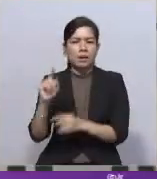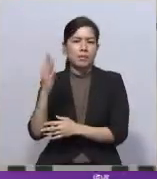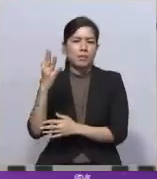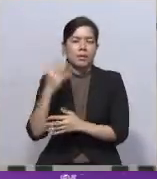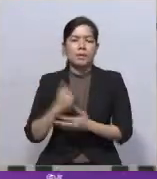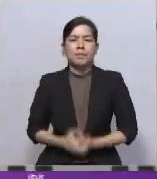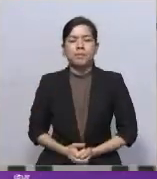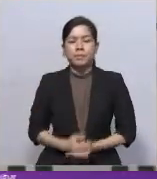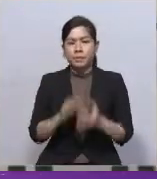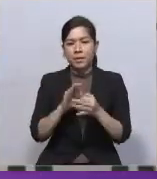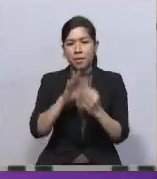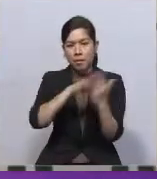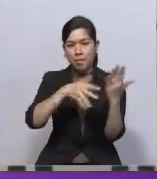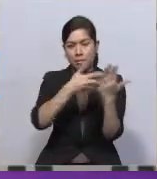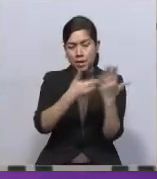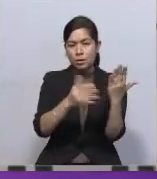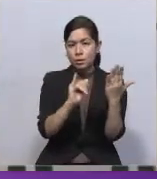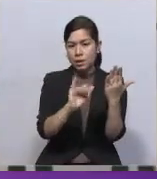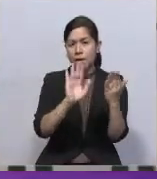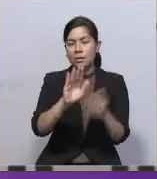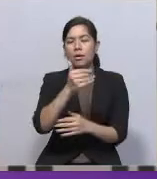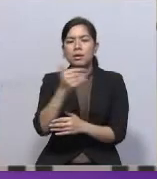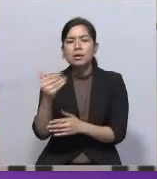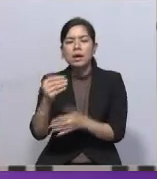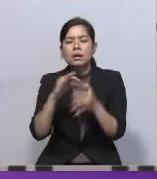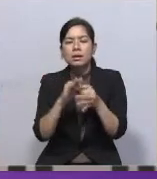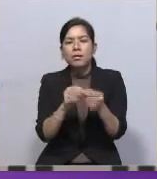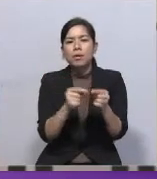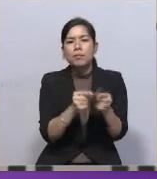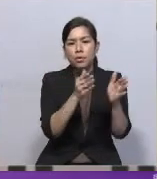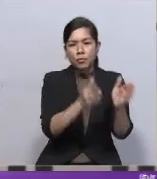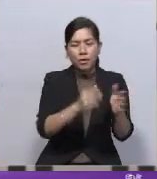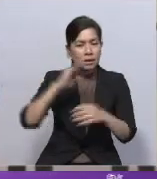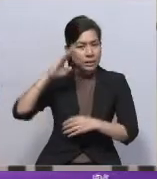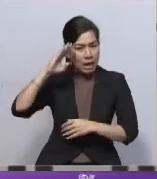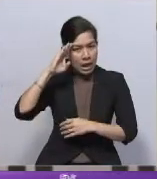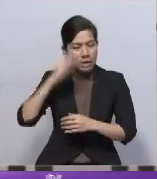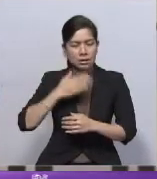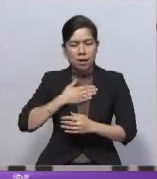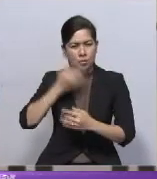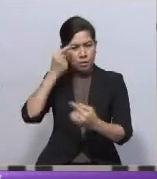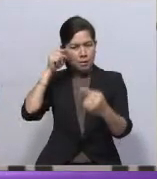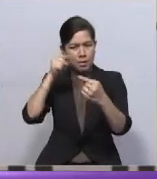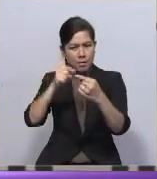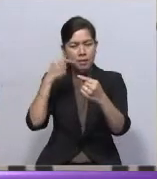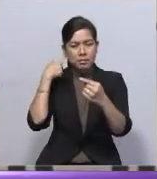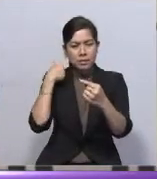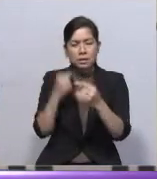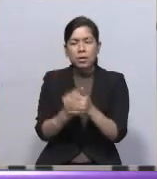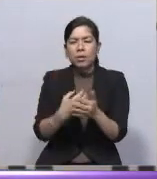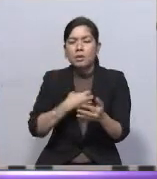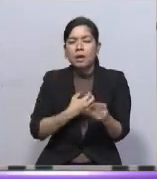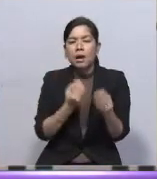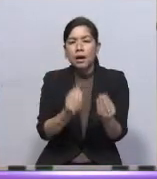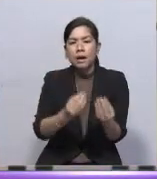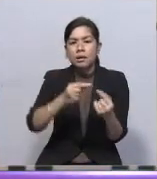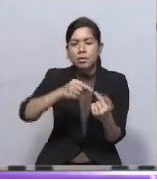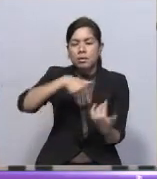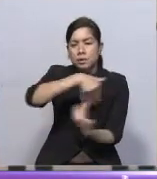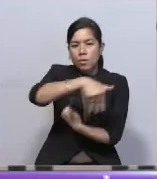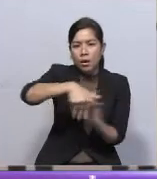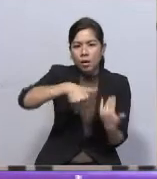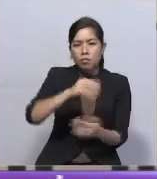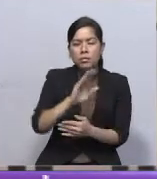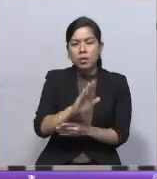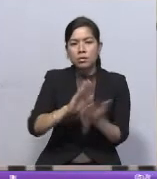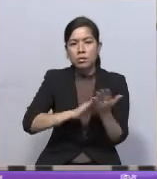ข ในเรื่องของยุทธศาสตร์ชาติด้านความมั่นคงเนี่ยเราก็ตั้งเป้าหมายไว้ว่าเราต้องการทำสภาวะแวดล้อมของประเทศไทยเนี่ยให้มี